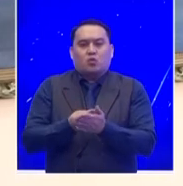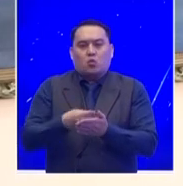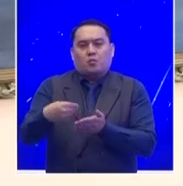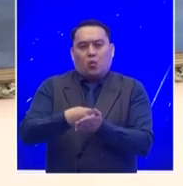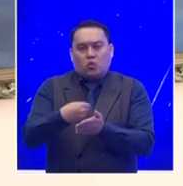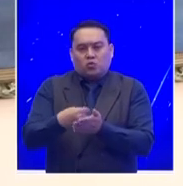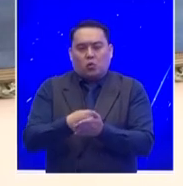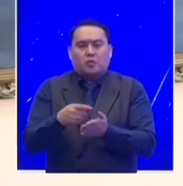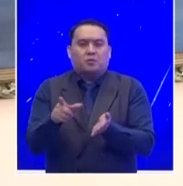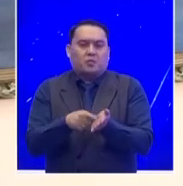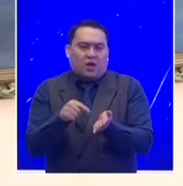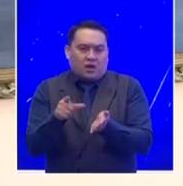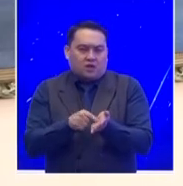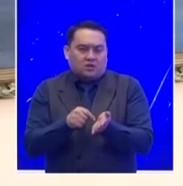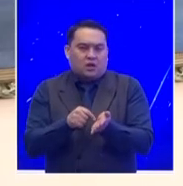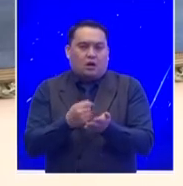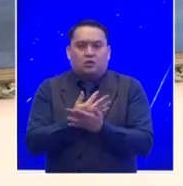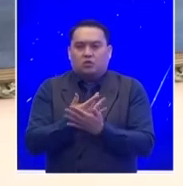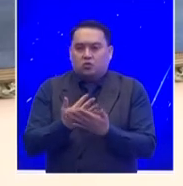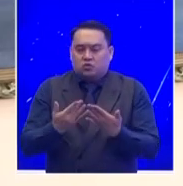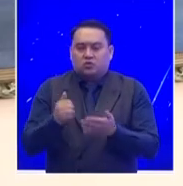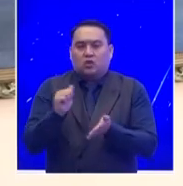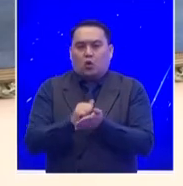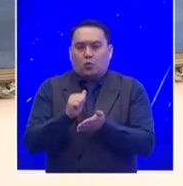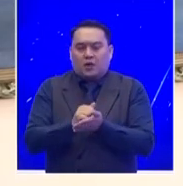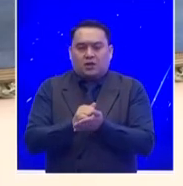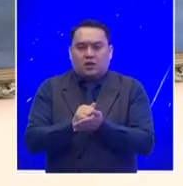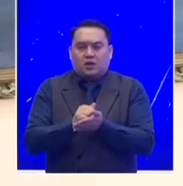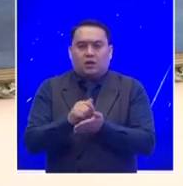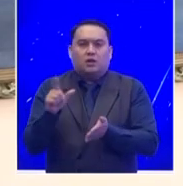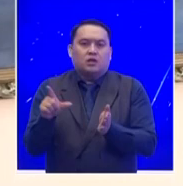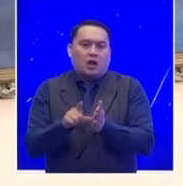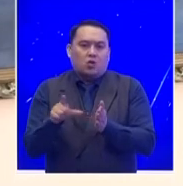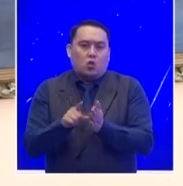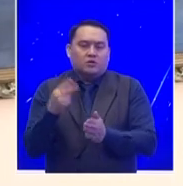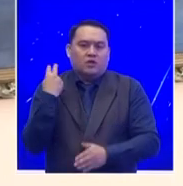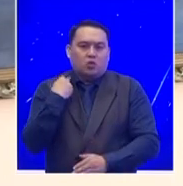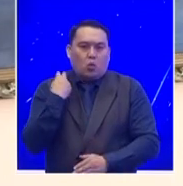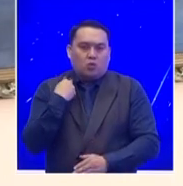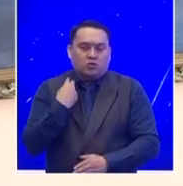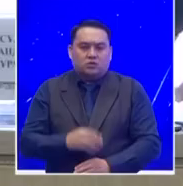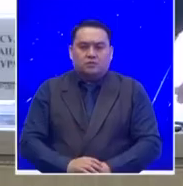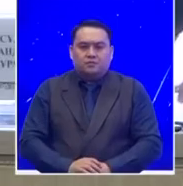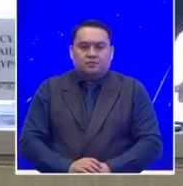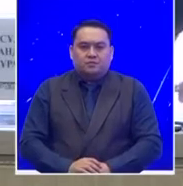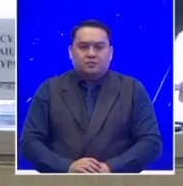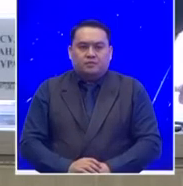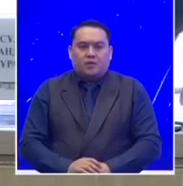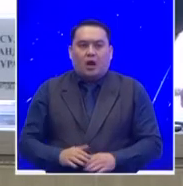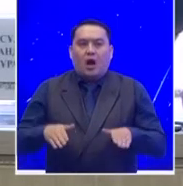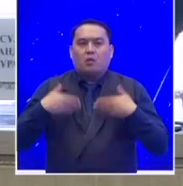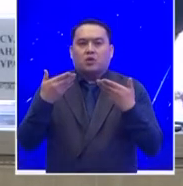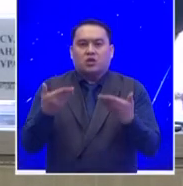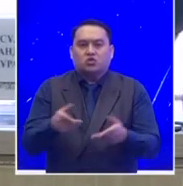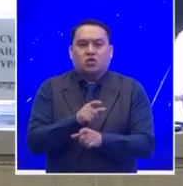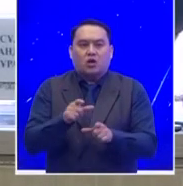пособия, фото из системы документа оборота, налоговая задолженность и платежи в бюджет. Для обращения